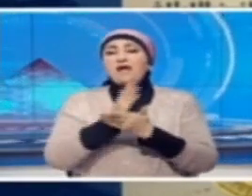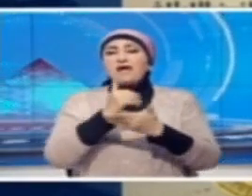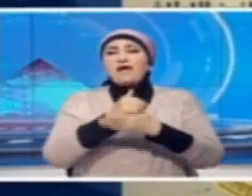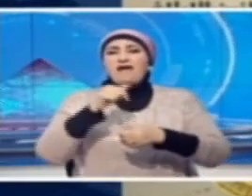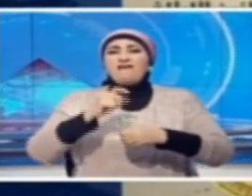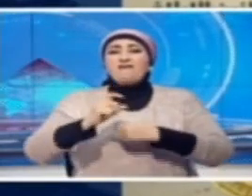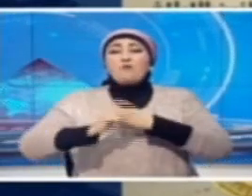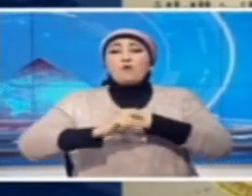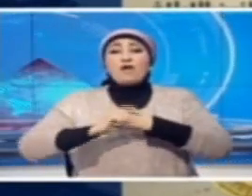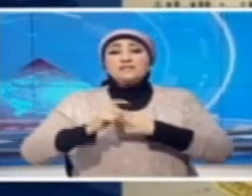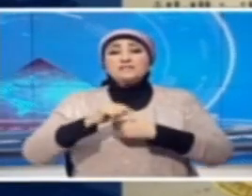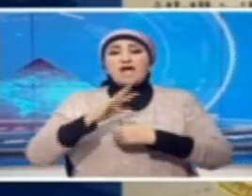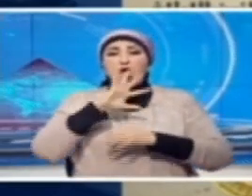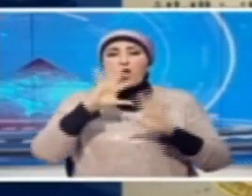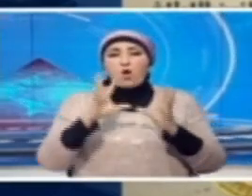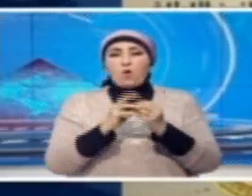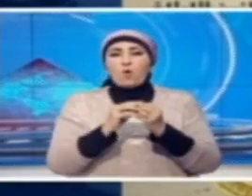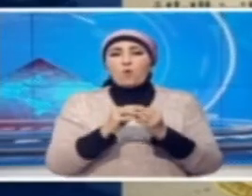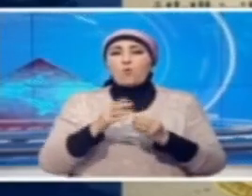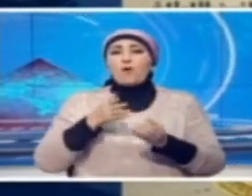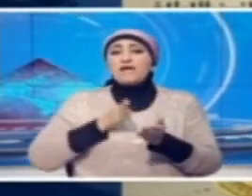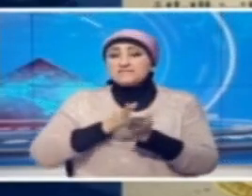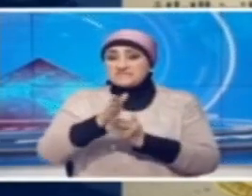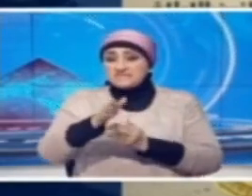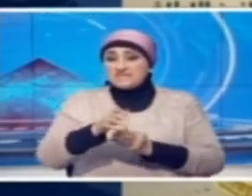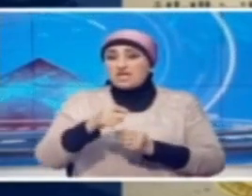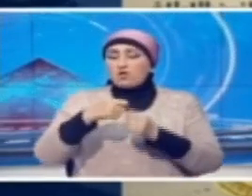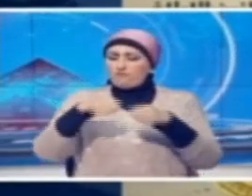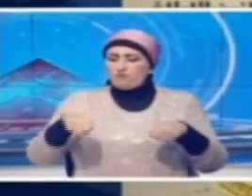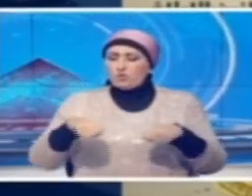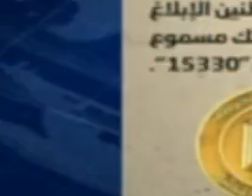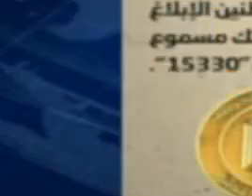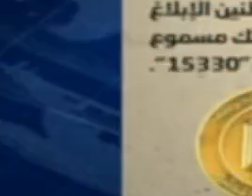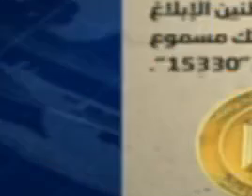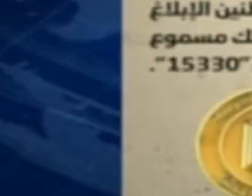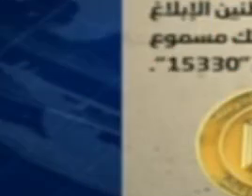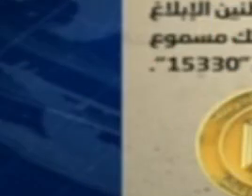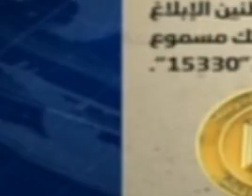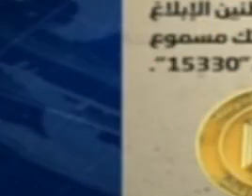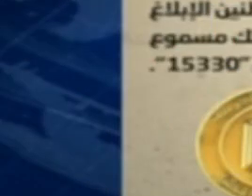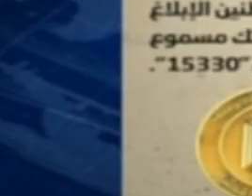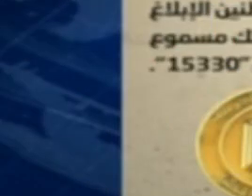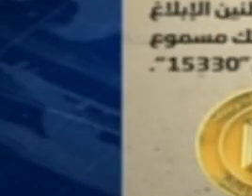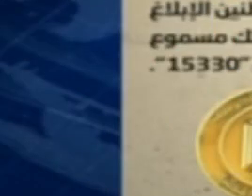والنقل الجماعي الذي يتضمن خط السير والأجرة المقررة.